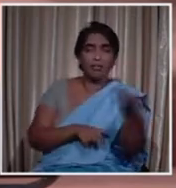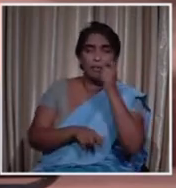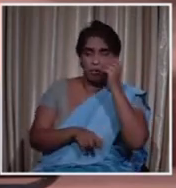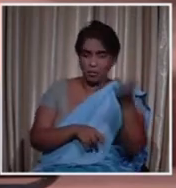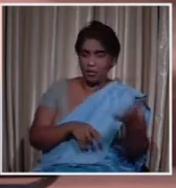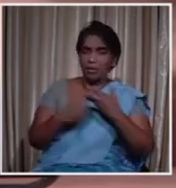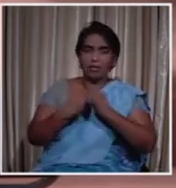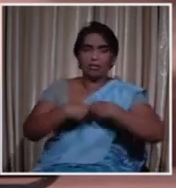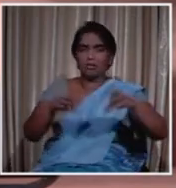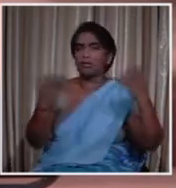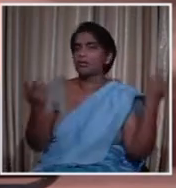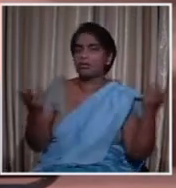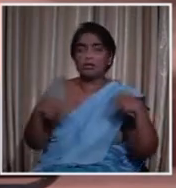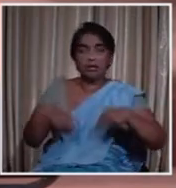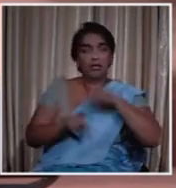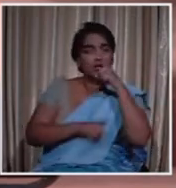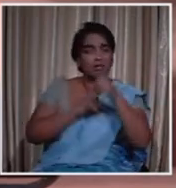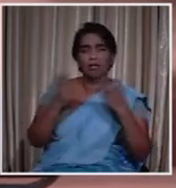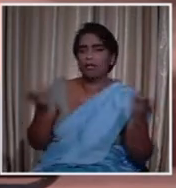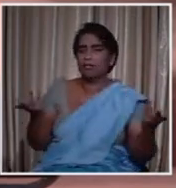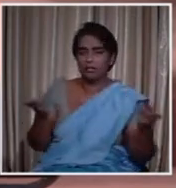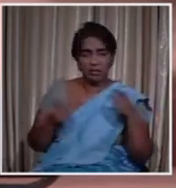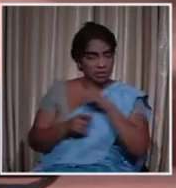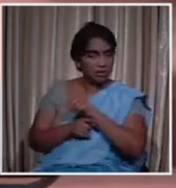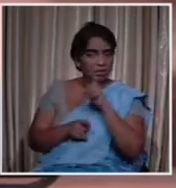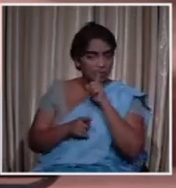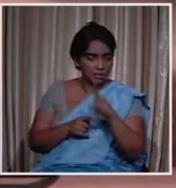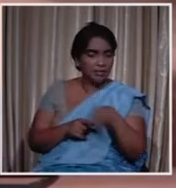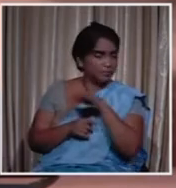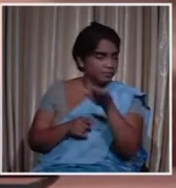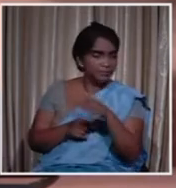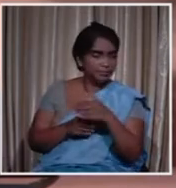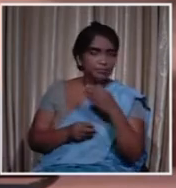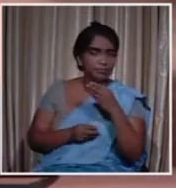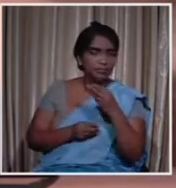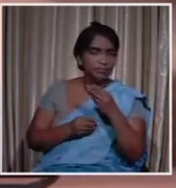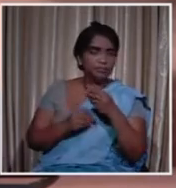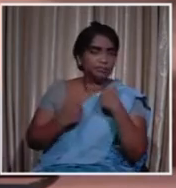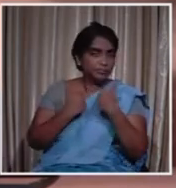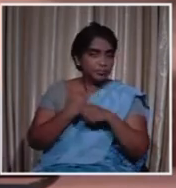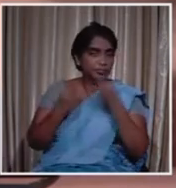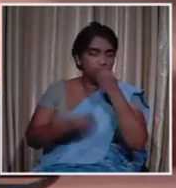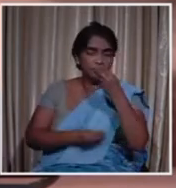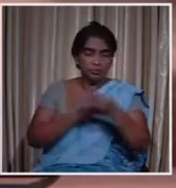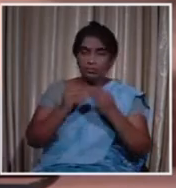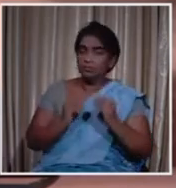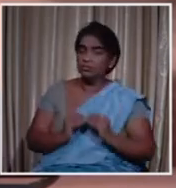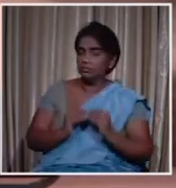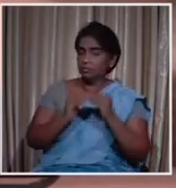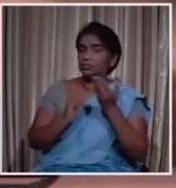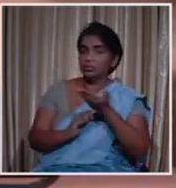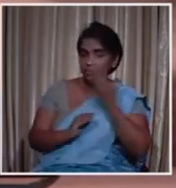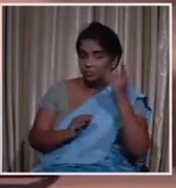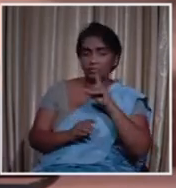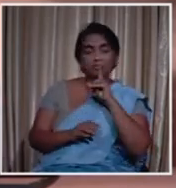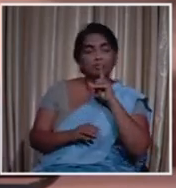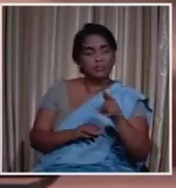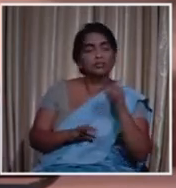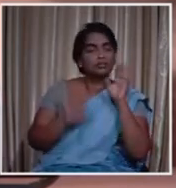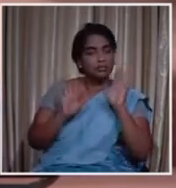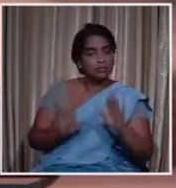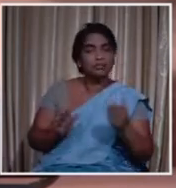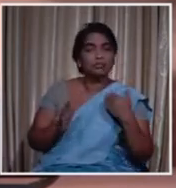பேசப்படுகிறது? எல்லாராலும் நீங்கள் அந்த இடங்களை உற்பத்தி செய்யுங்கள், நாட்டின் பொருளாதாரத்தை மேம்படுத்துங்கள் என்றெல்லாம் பேசப்படுகிறது. ஆகவே ஒரு